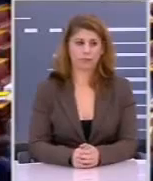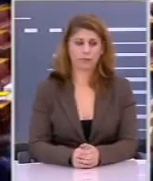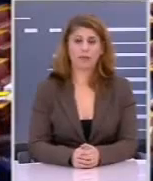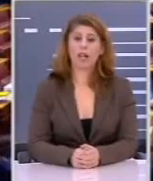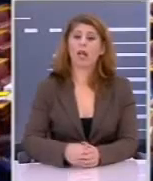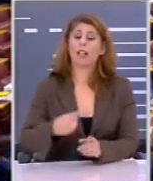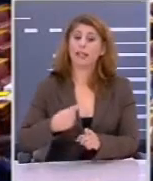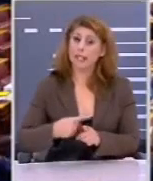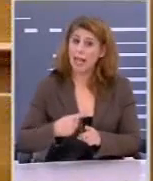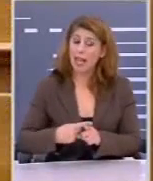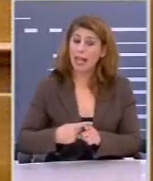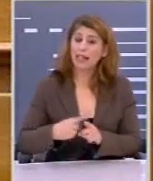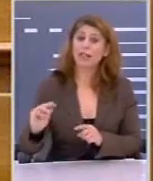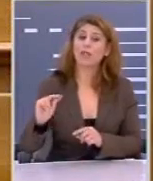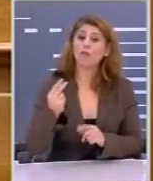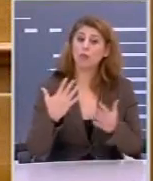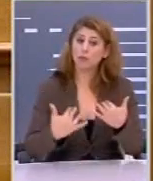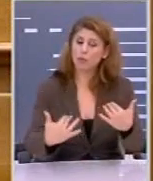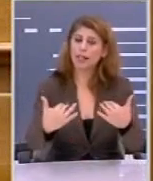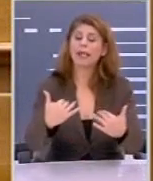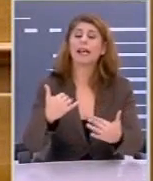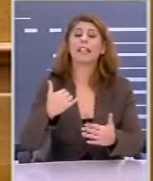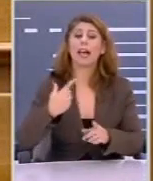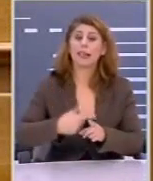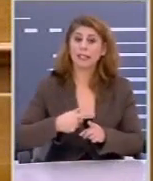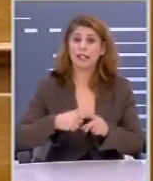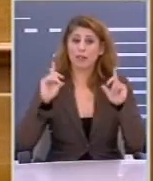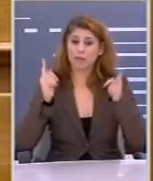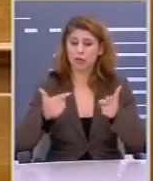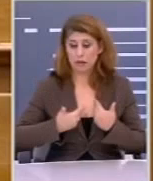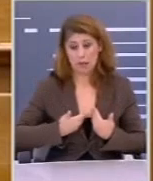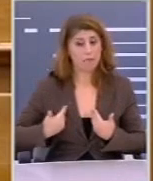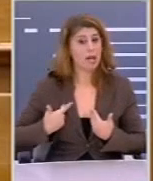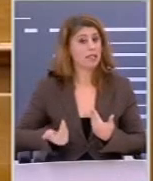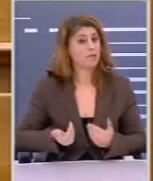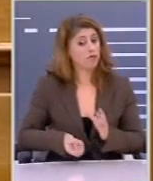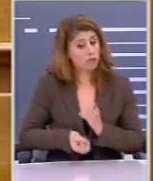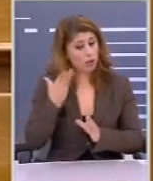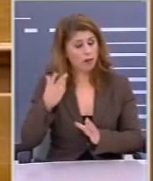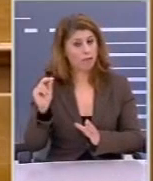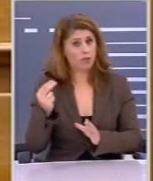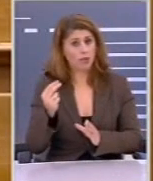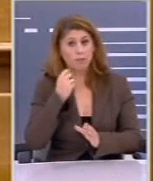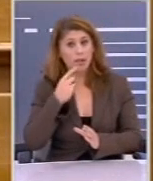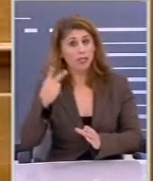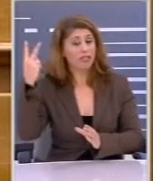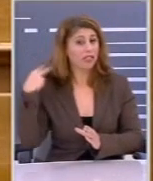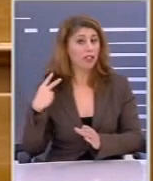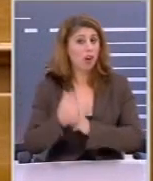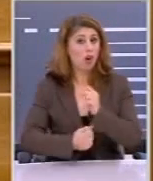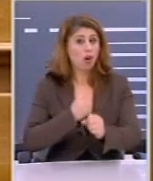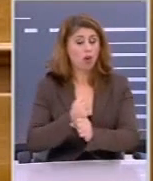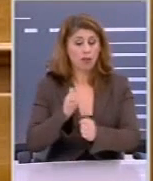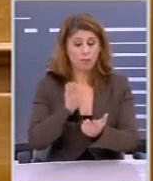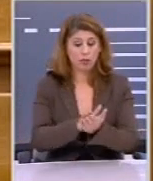Το Ελληνικό Κοινοβούλιο και για την Ελληνική Δημοκρατία, αλλά και για εμάς τους νεότερους βουλευτές, οι οποίοι πριν 2 χρόνια δώσαμε έναν όρκο